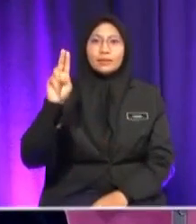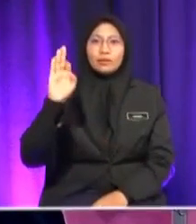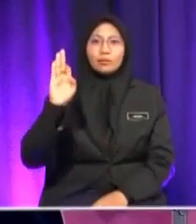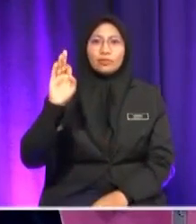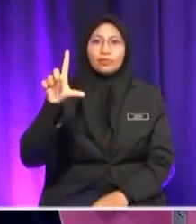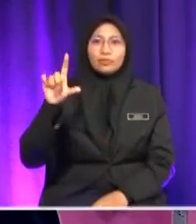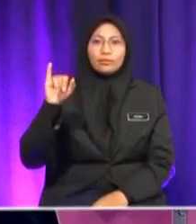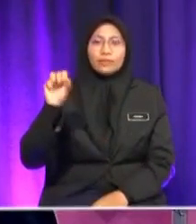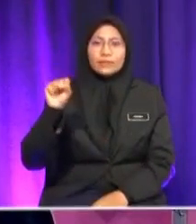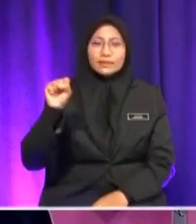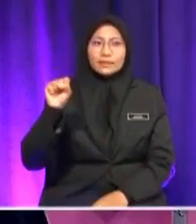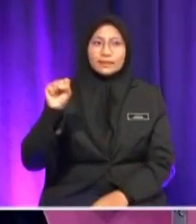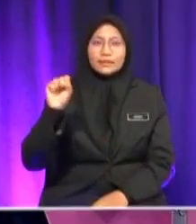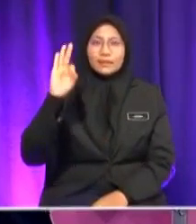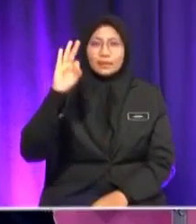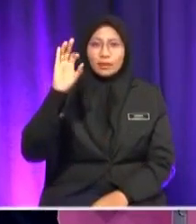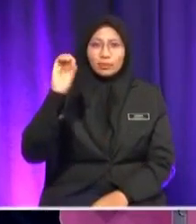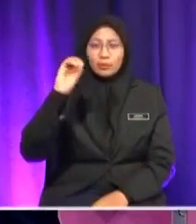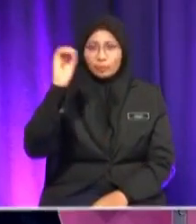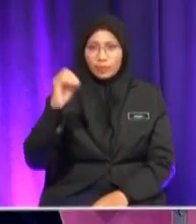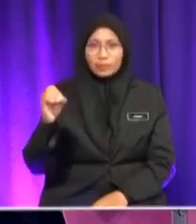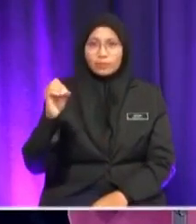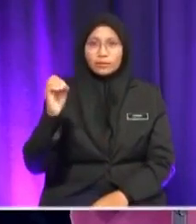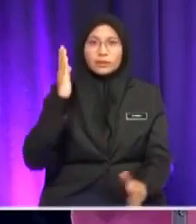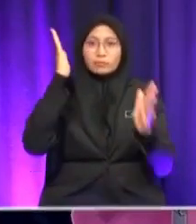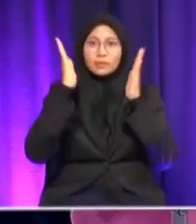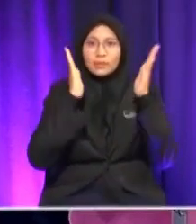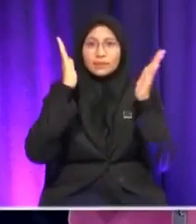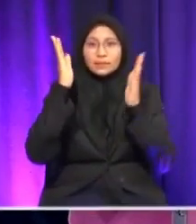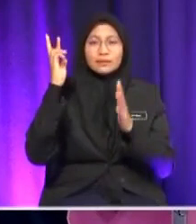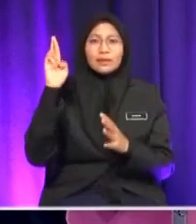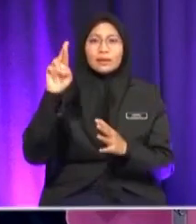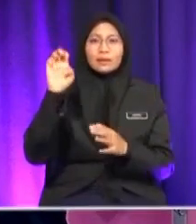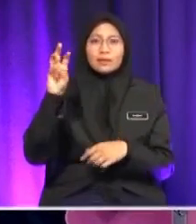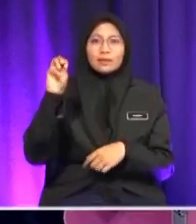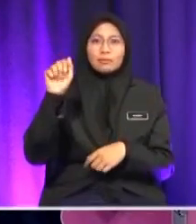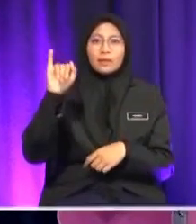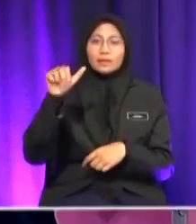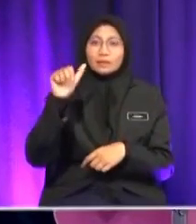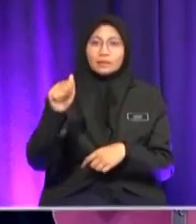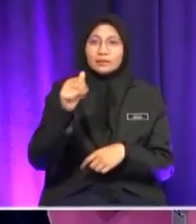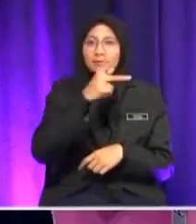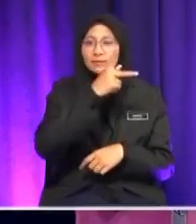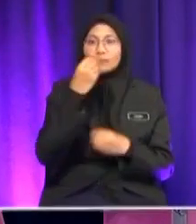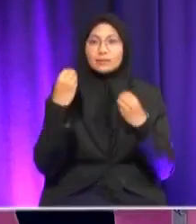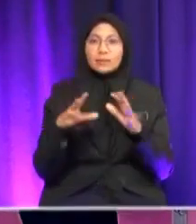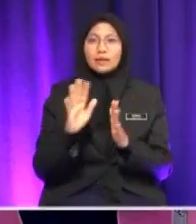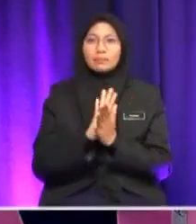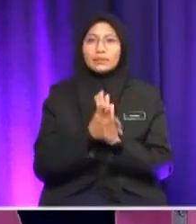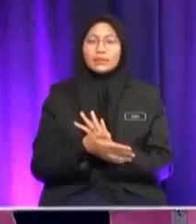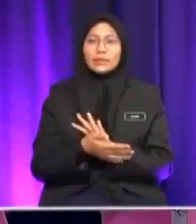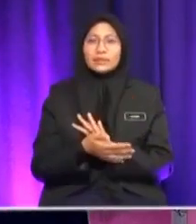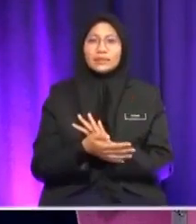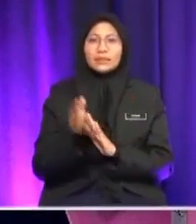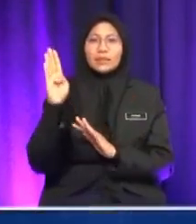bahawa 60% golongan remaja negara kita menjadi muflis disebabkan oleh sikap membazir dan boros.